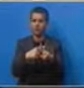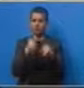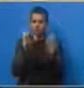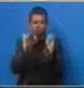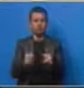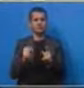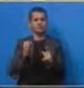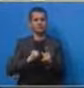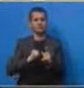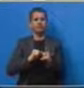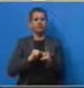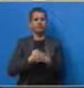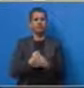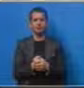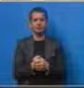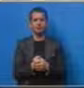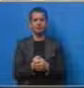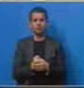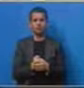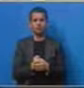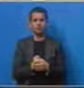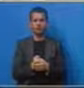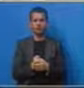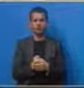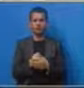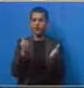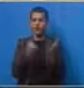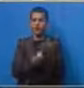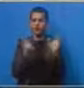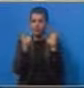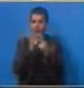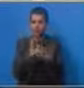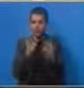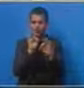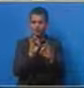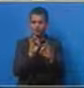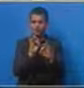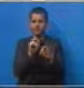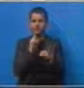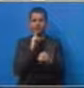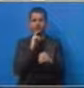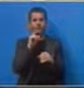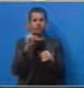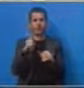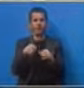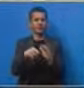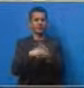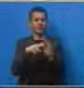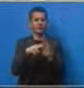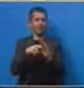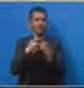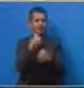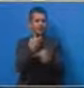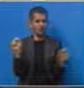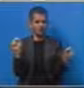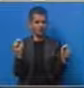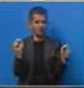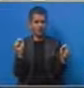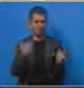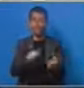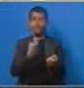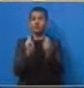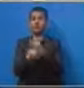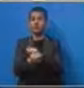nga kjo mos e pa drejtë gjithsesi në dëm të demokracisë, pra edhe kjo ndryshim nëse ndodhë